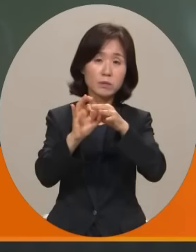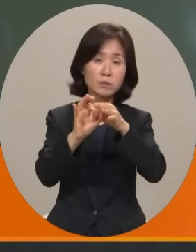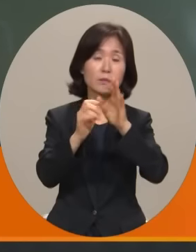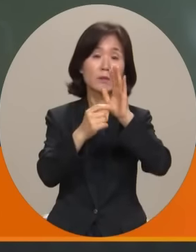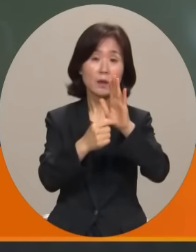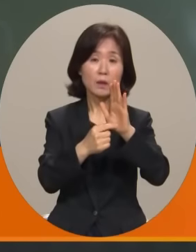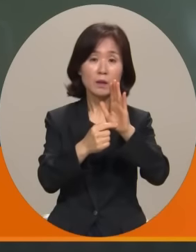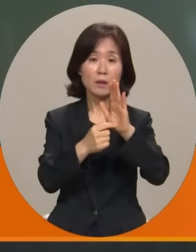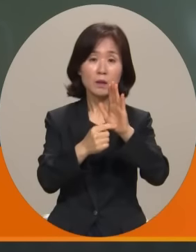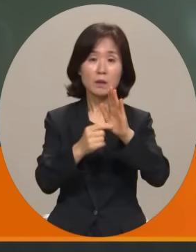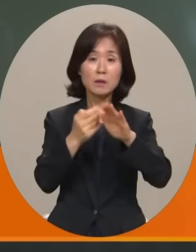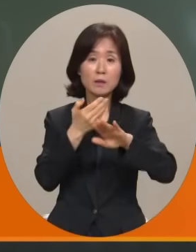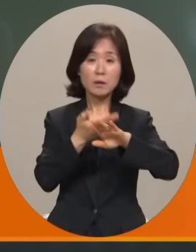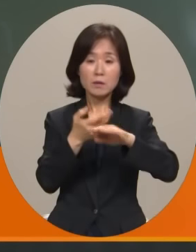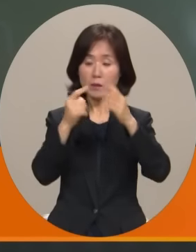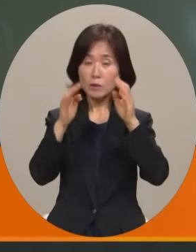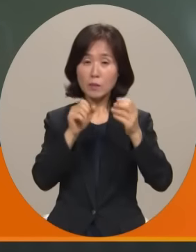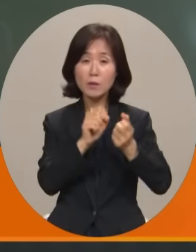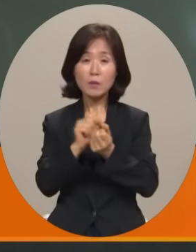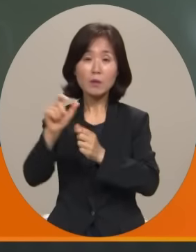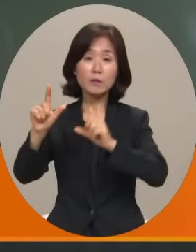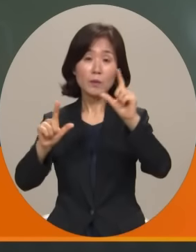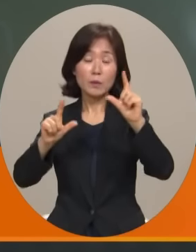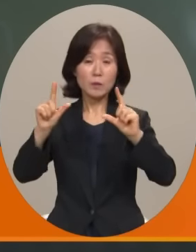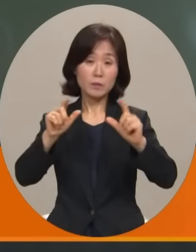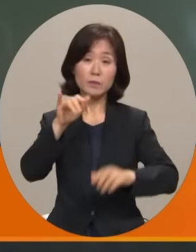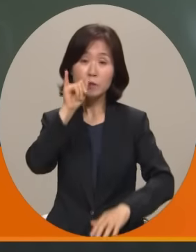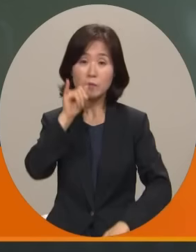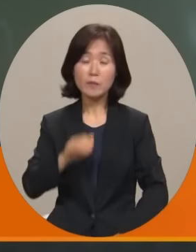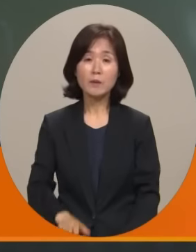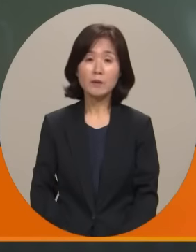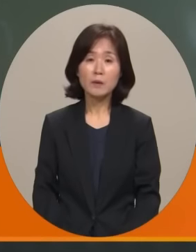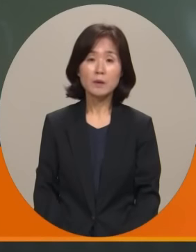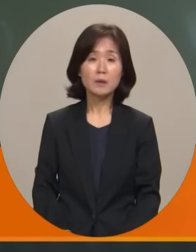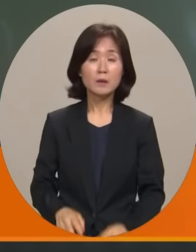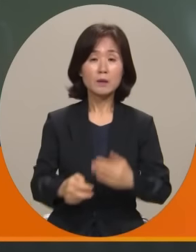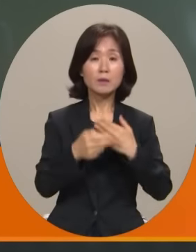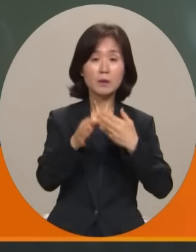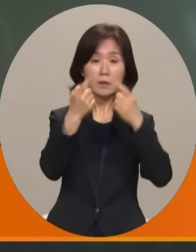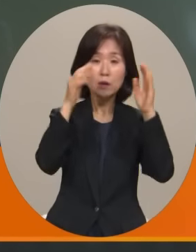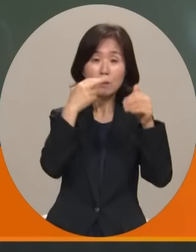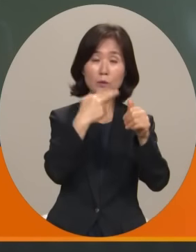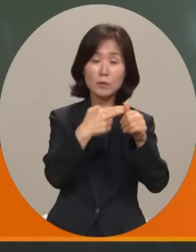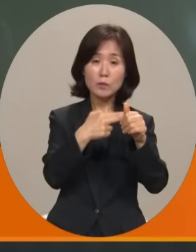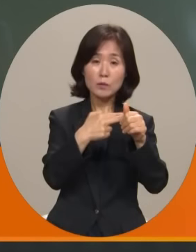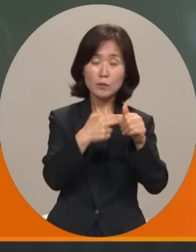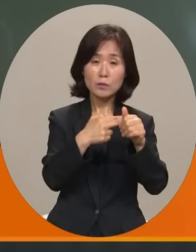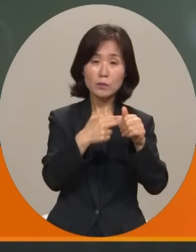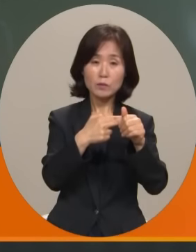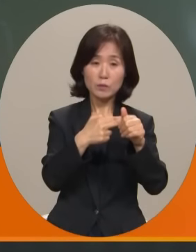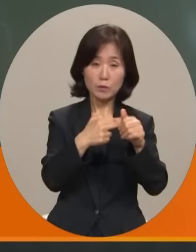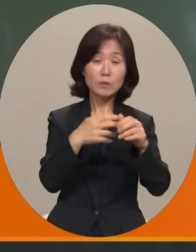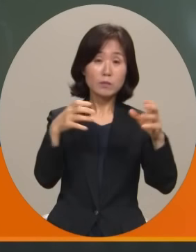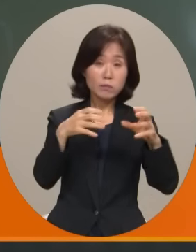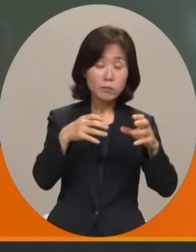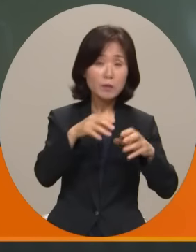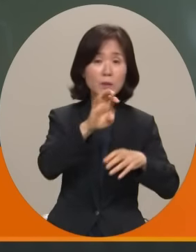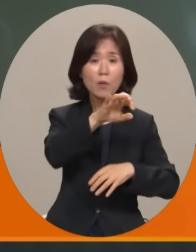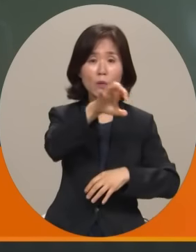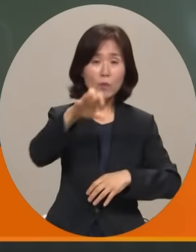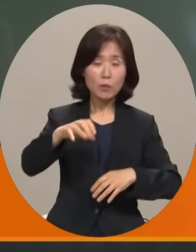대학에서도이 비슷한 움직임이 이어지고 있습니다이 4개 의과대학 교수들이 모인 전국 의과대학 교수 협의회는